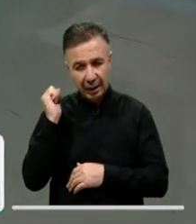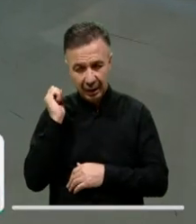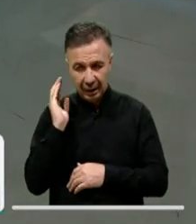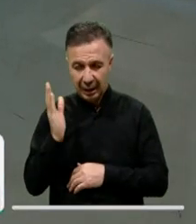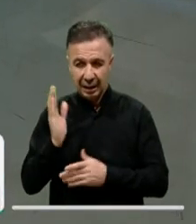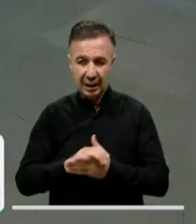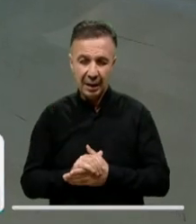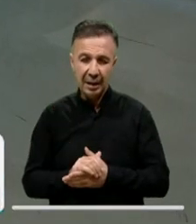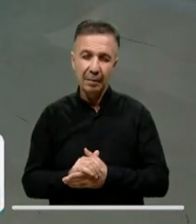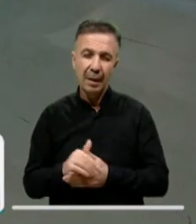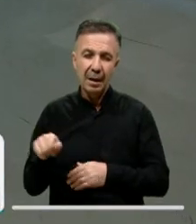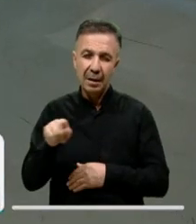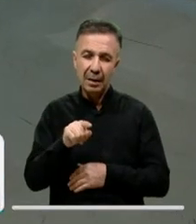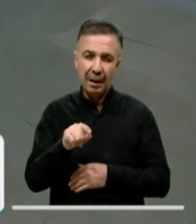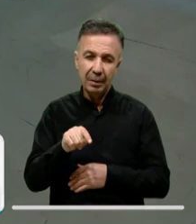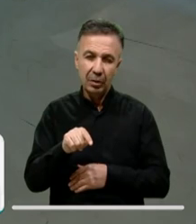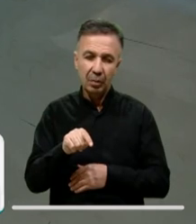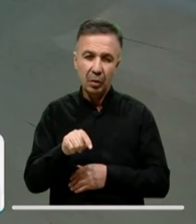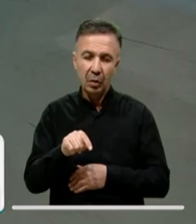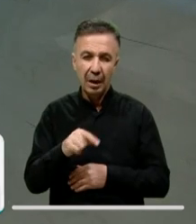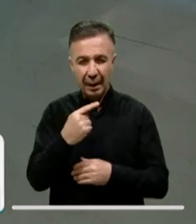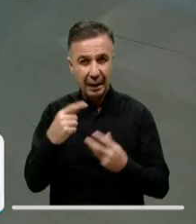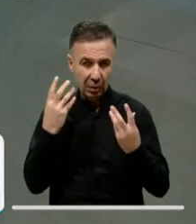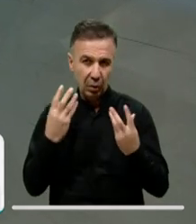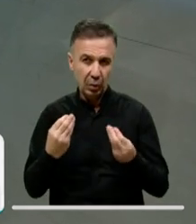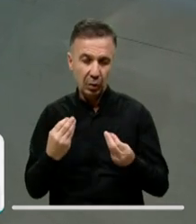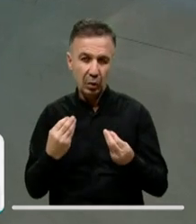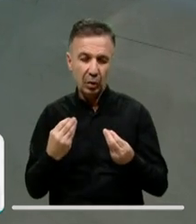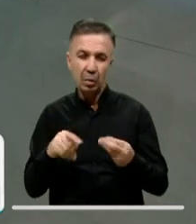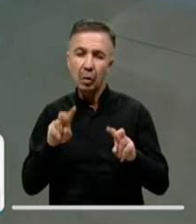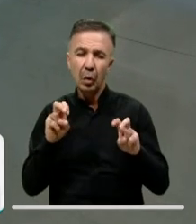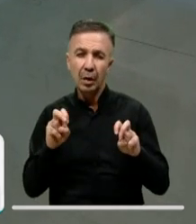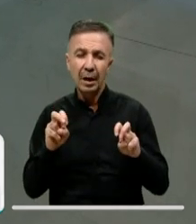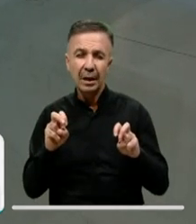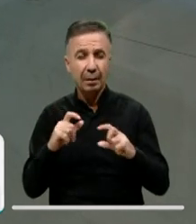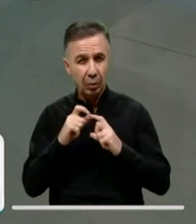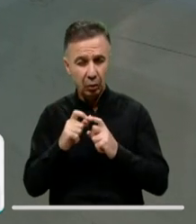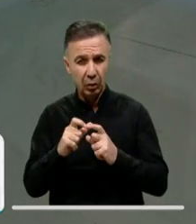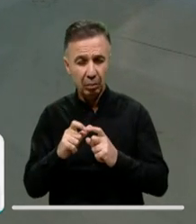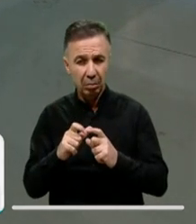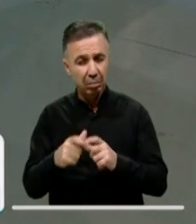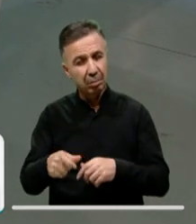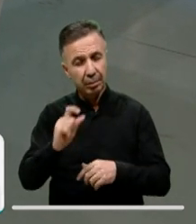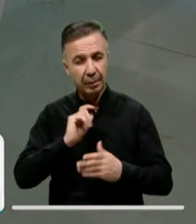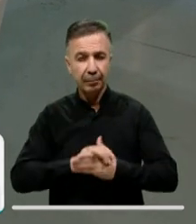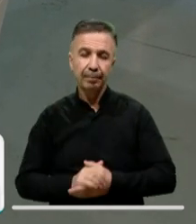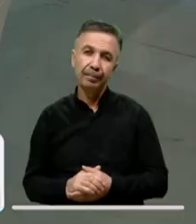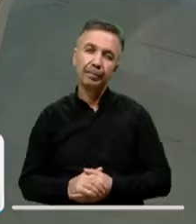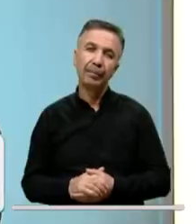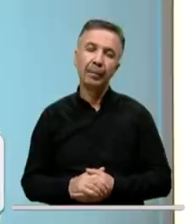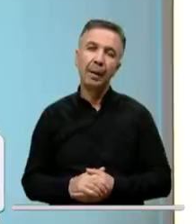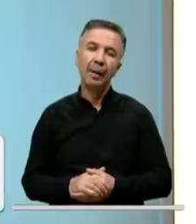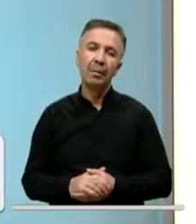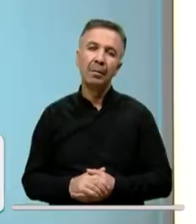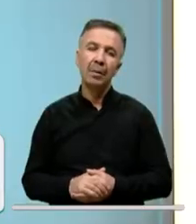vaciptir. Haliyle sizin yapmış olduğunuz bu uygulama eksik. Bu konu hakkında hocam ne der, bizleri aydınlatırsa çok seviniriz demiş.